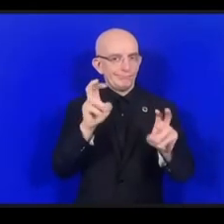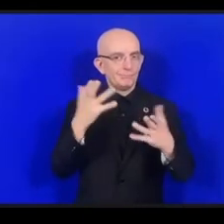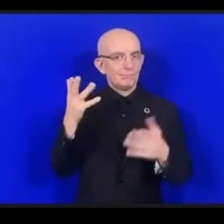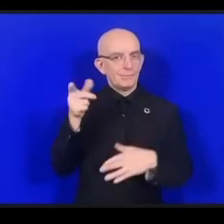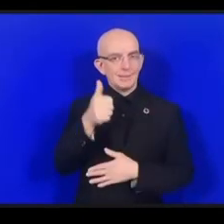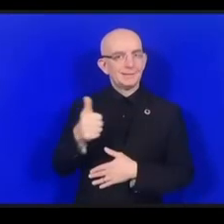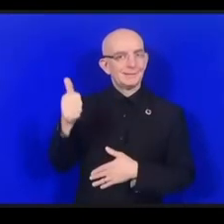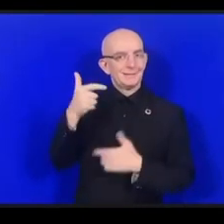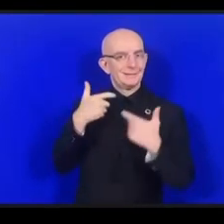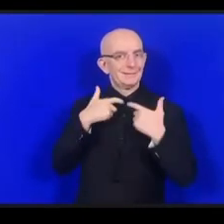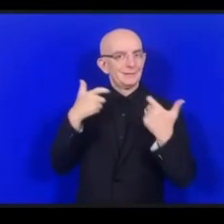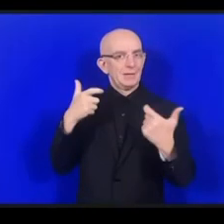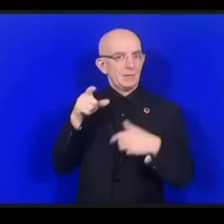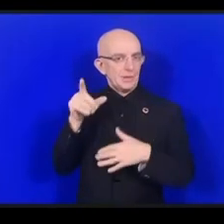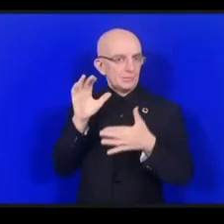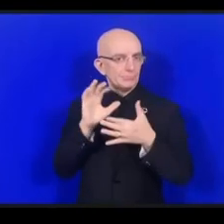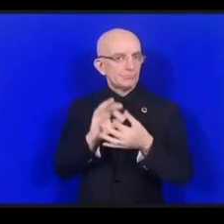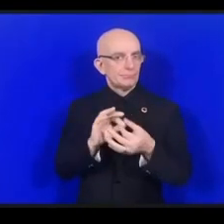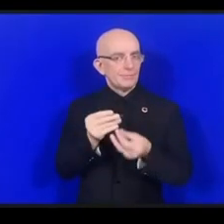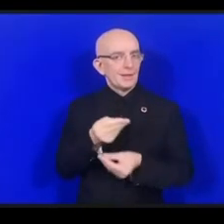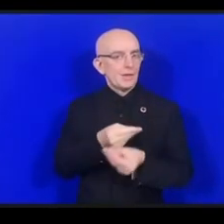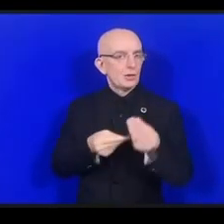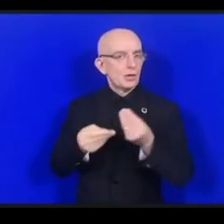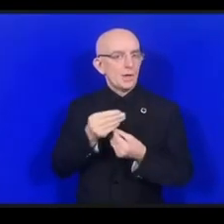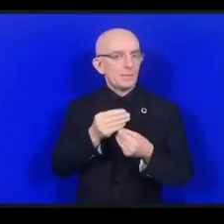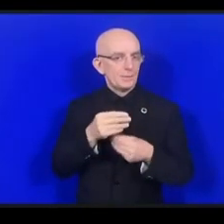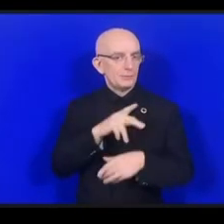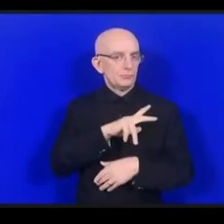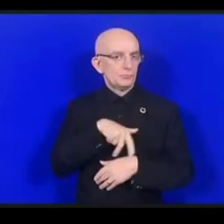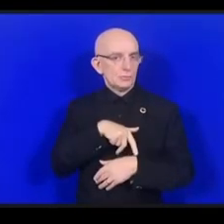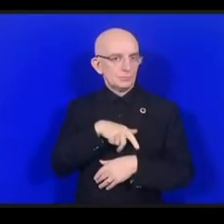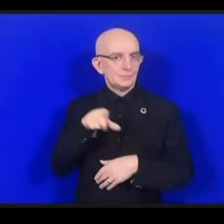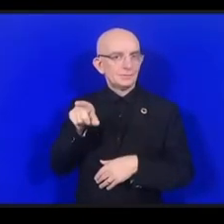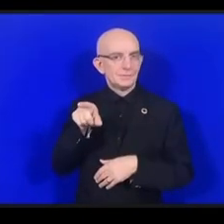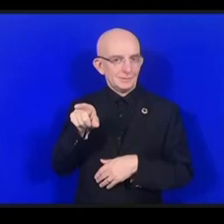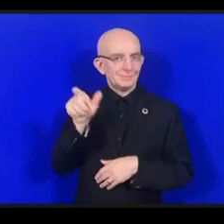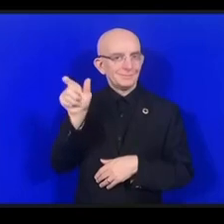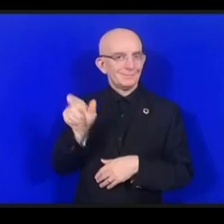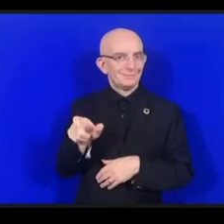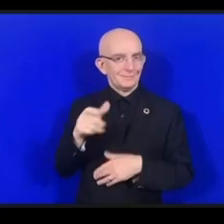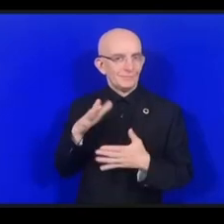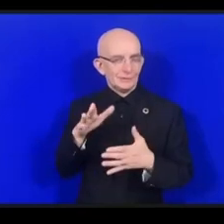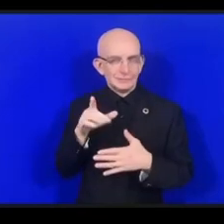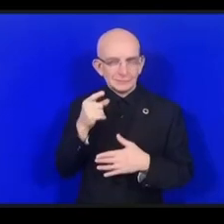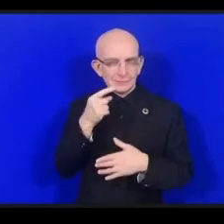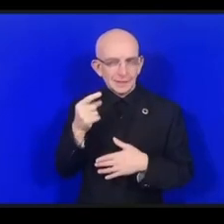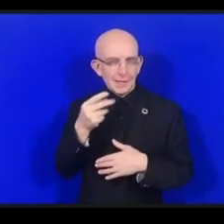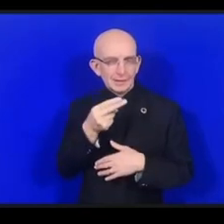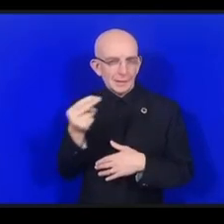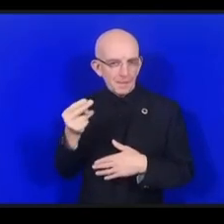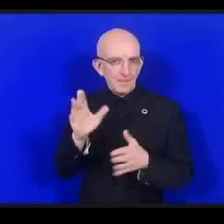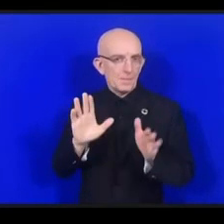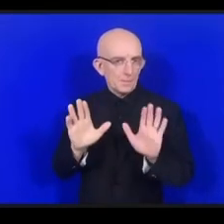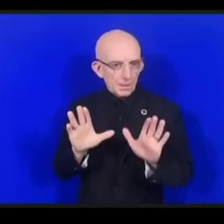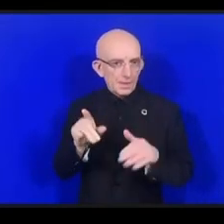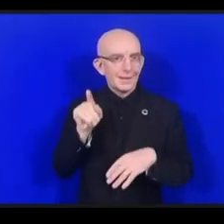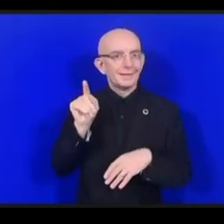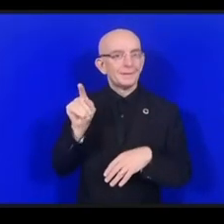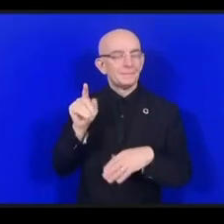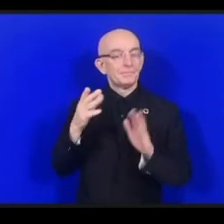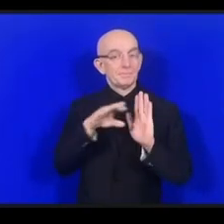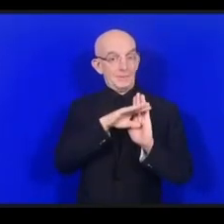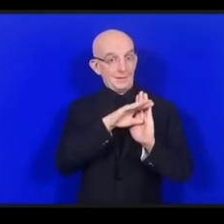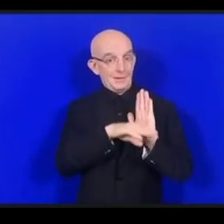他说我们设定了2023年的 IGF 的日程的时候，他讲我们的整个议程的时候，就第一天